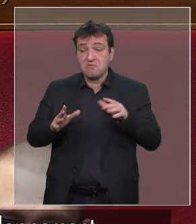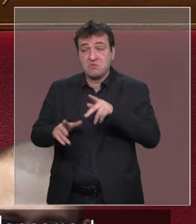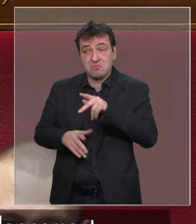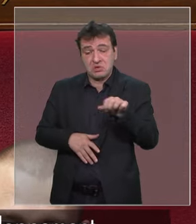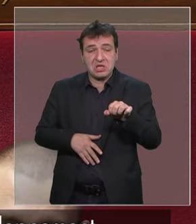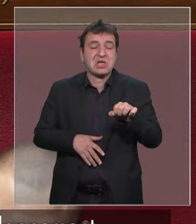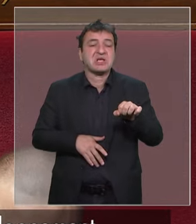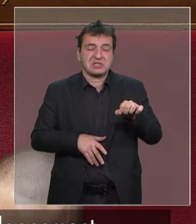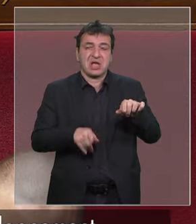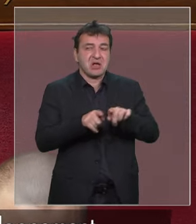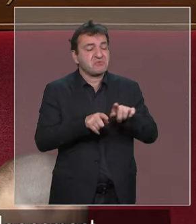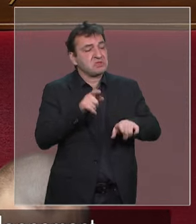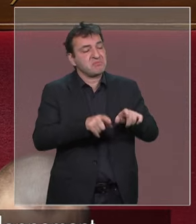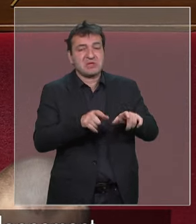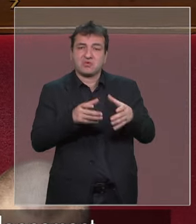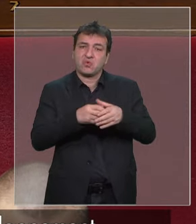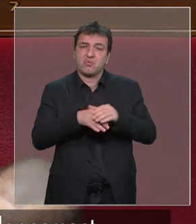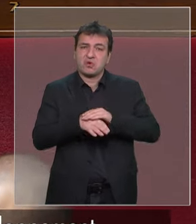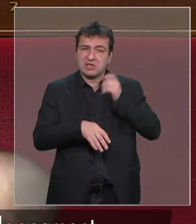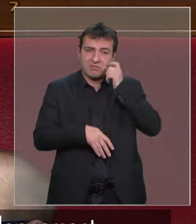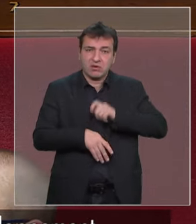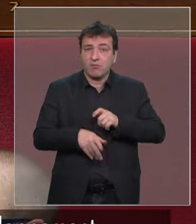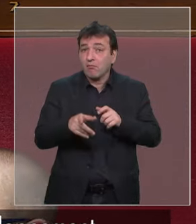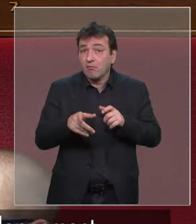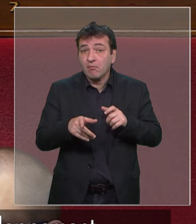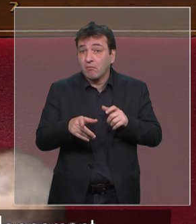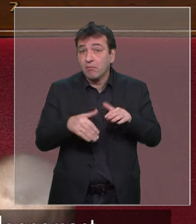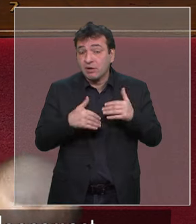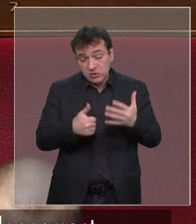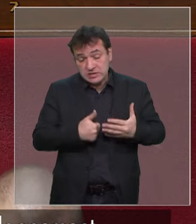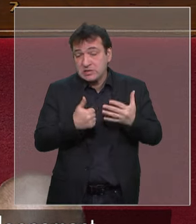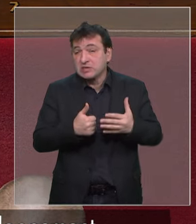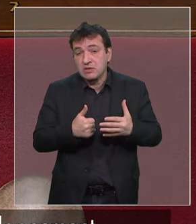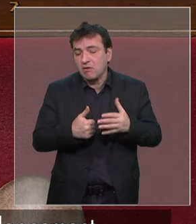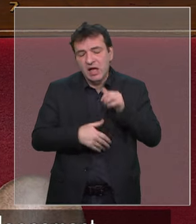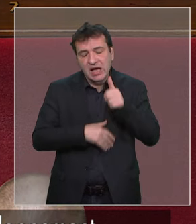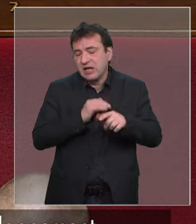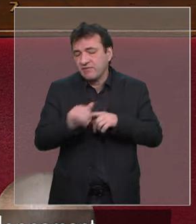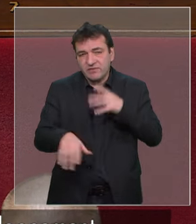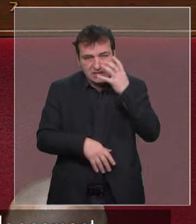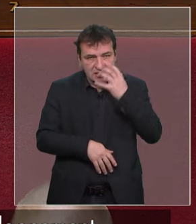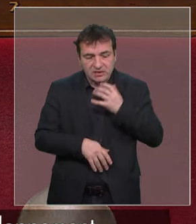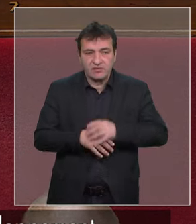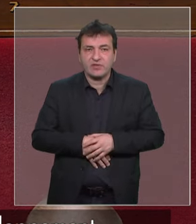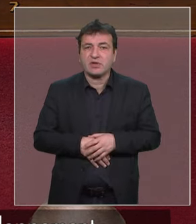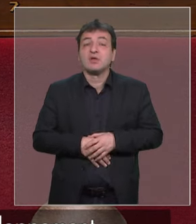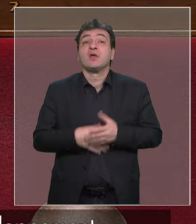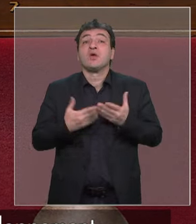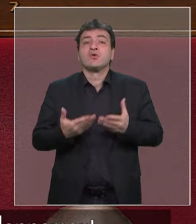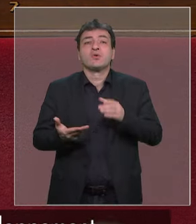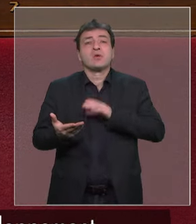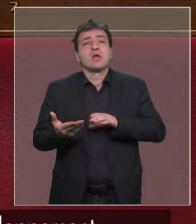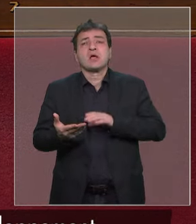n'avez rien fait de sérieux. Le dédoublement en REP a provoqué un simple frémissement. Et vous tentez aujourd'hui une de vos opérations